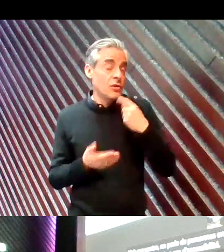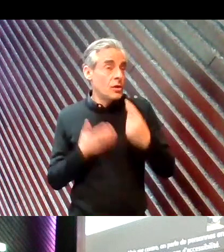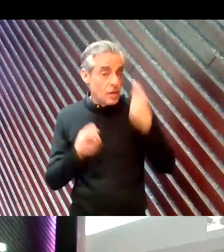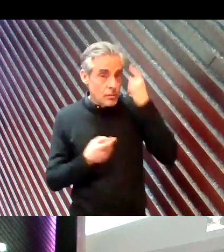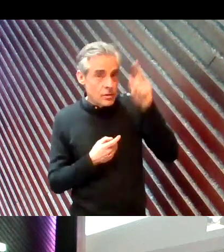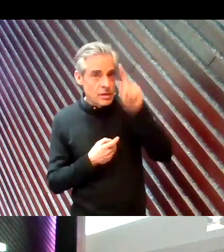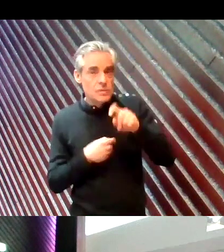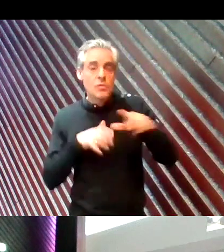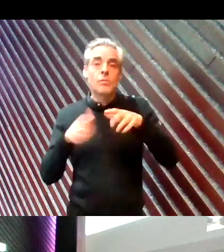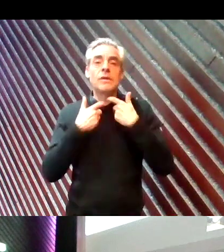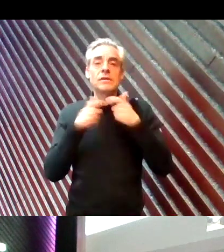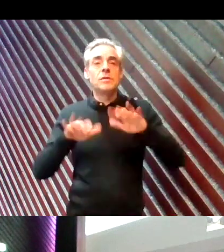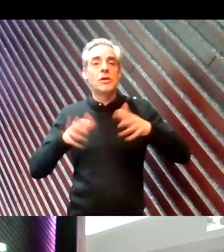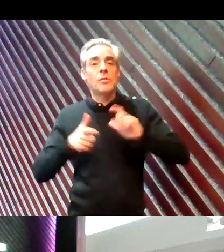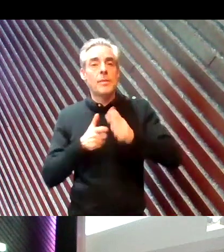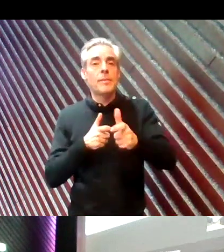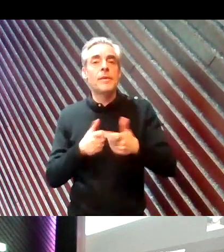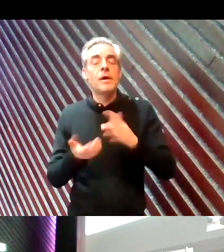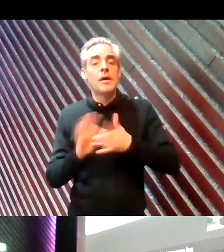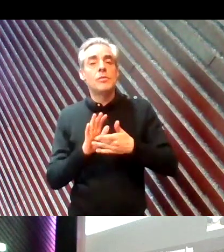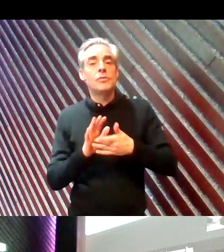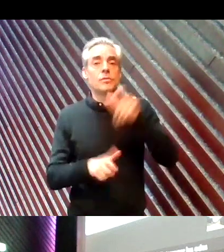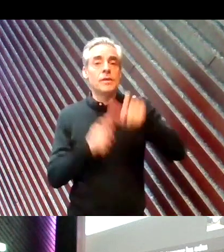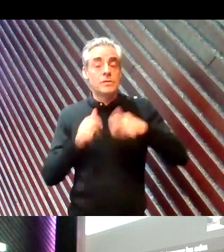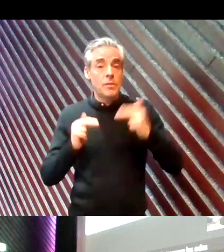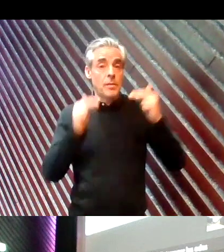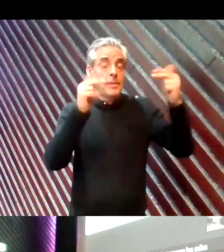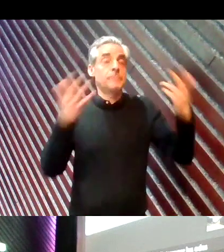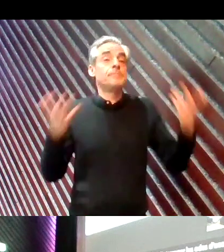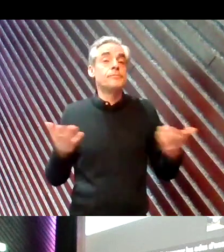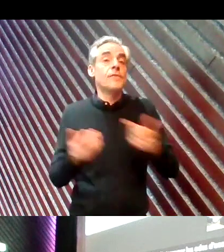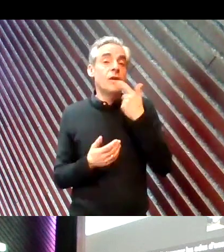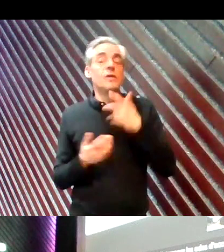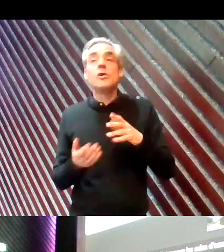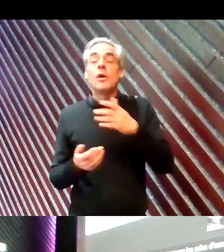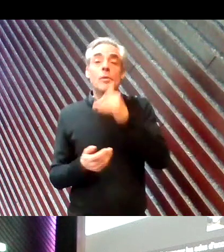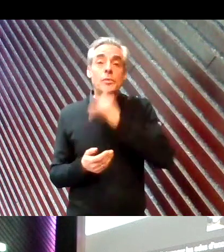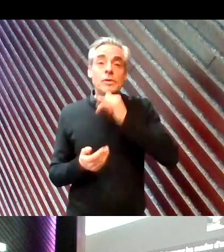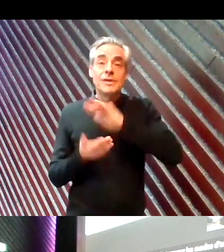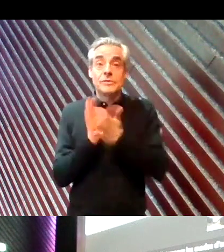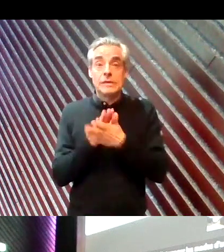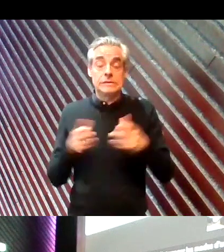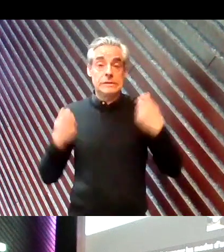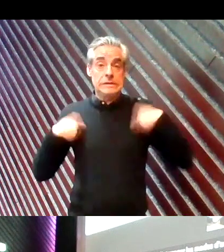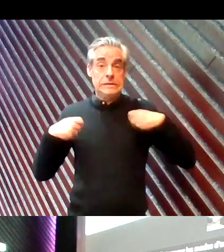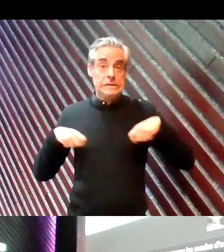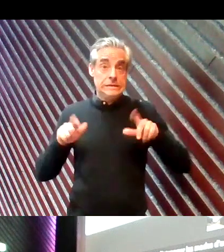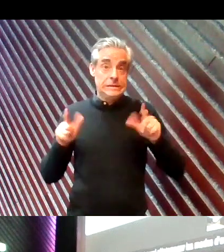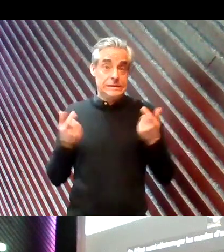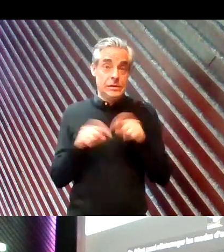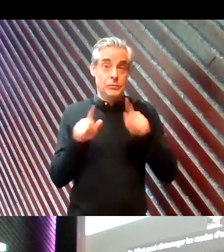réinterroger les modes d'accessibilité à tous les niveaux. Alors, va dire, la petite association, vous gentille, elle ne peut pas payer